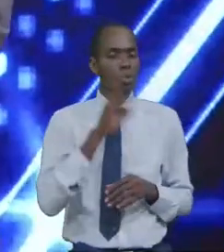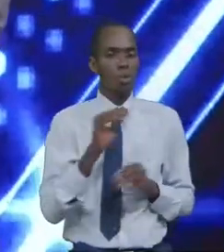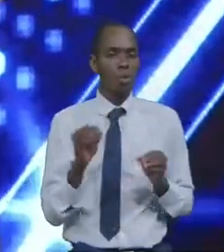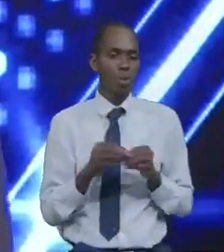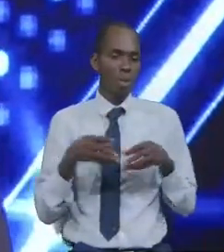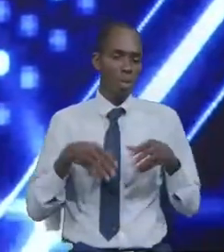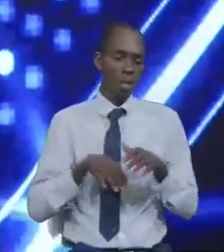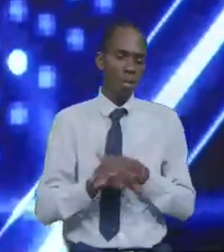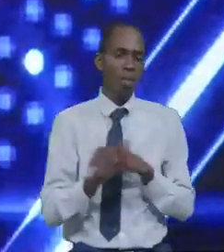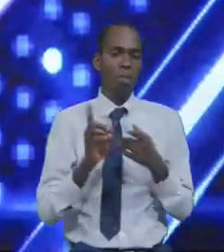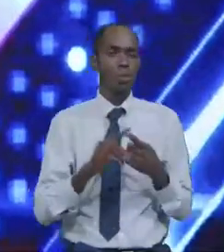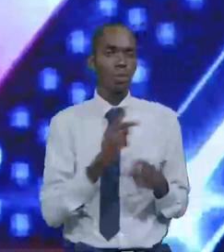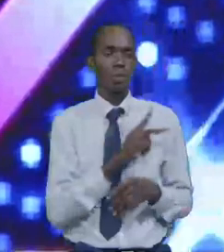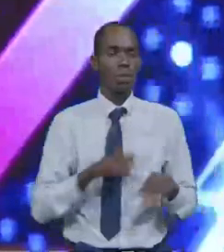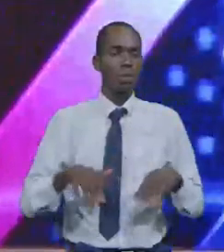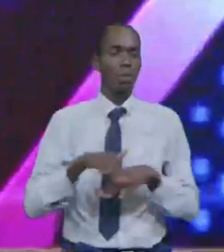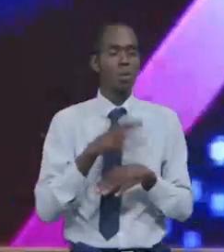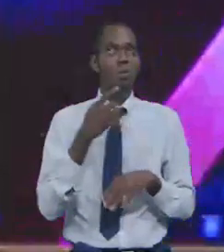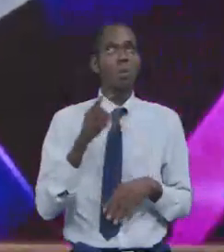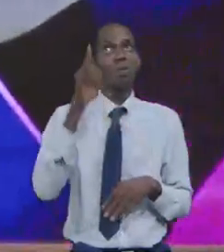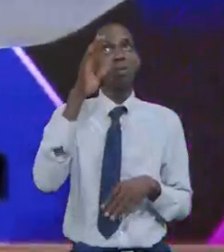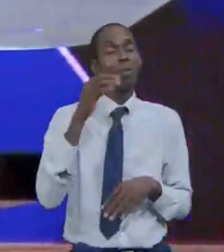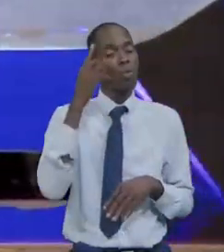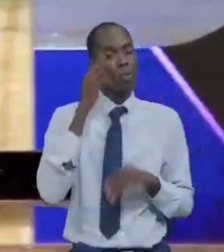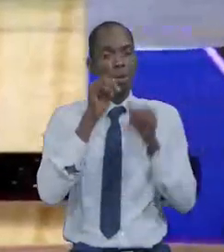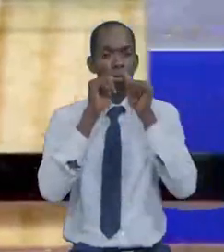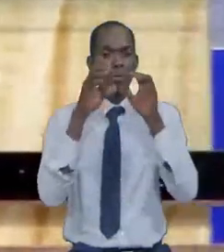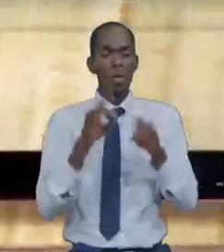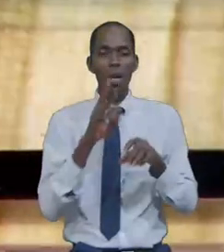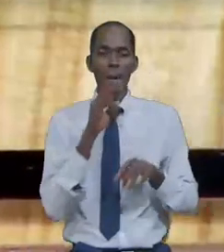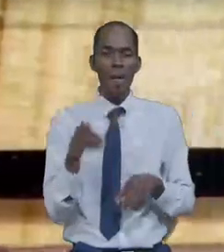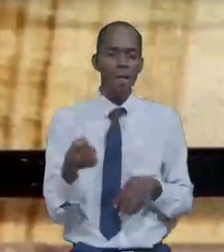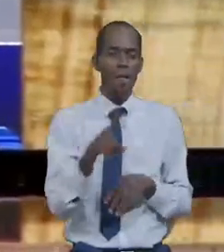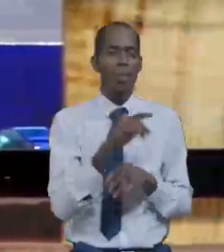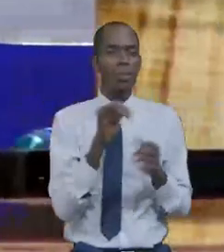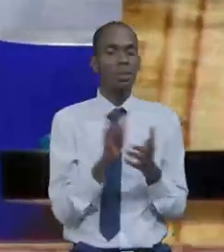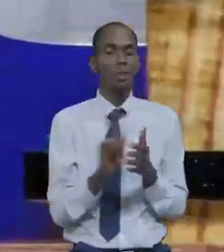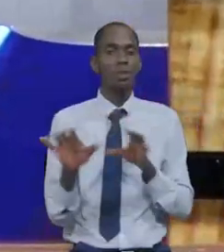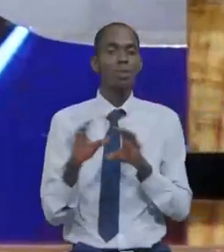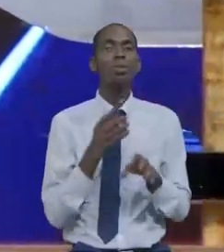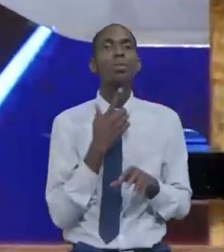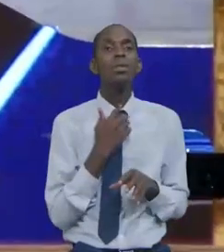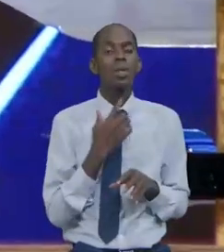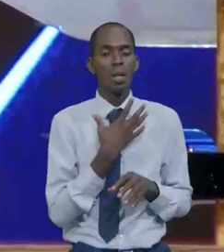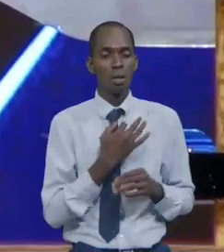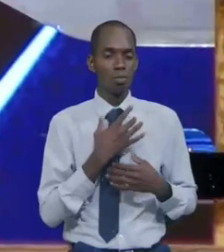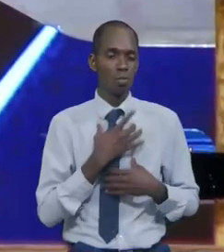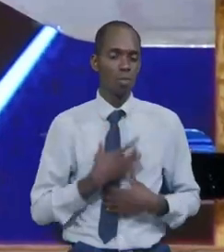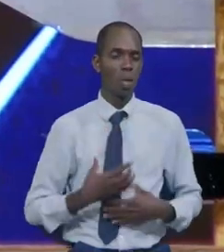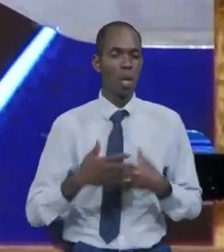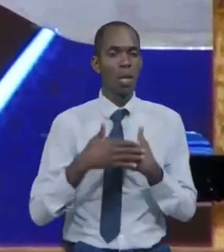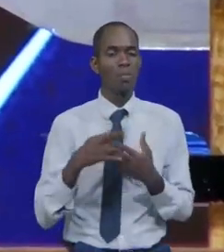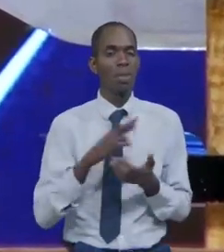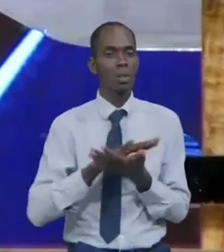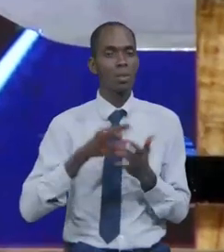le royaume de Dieu. Heureux ceux qui ont soif et Et ceux qui ont